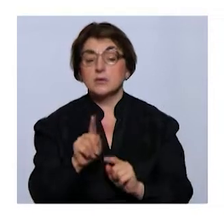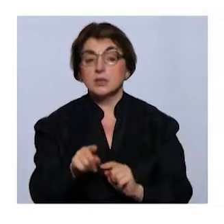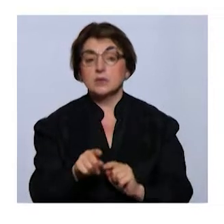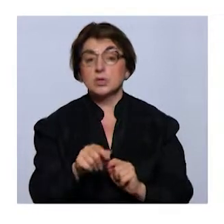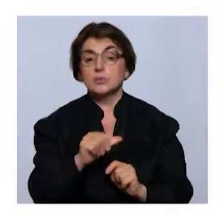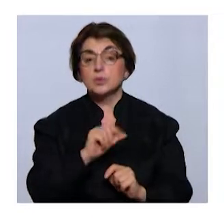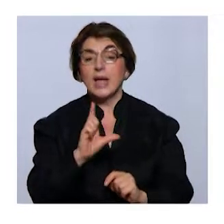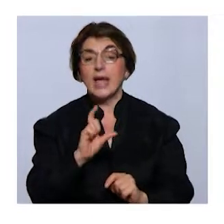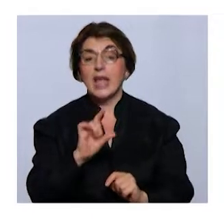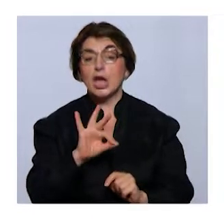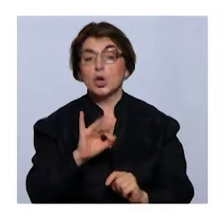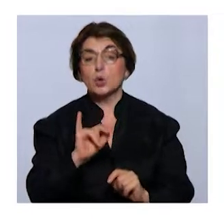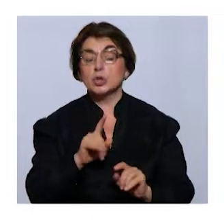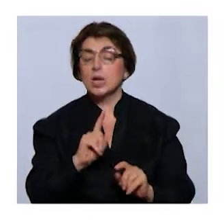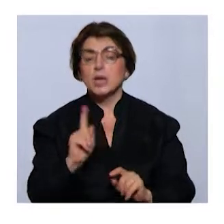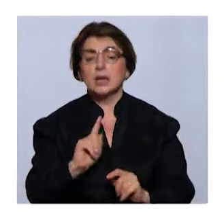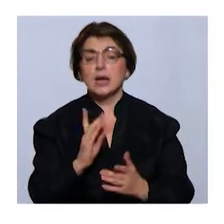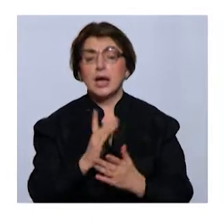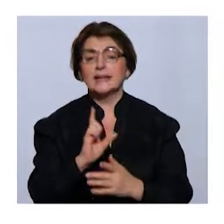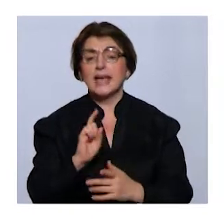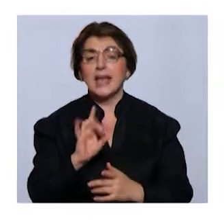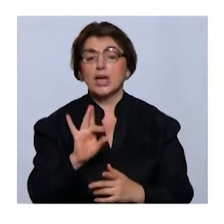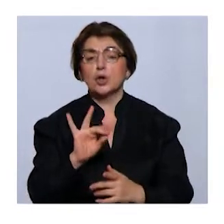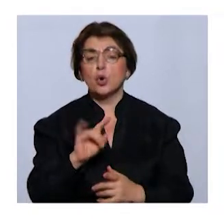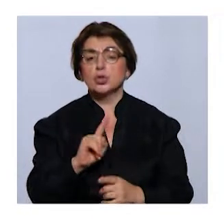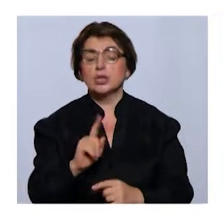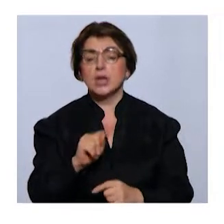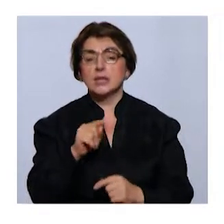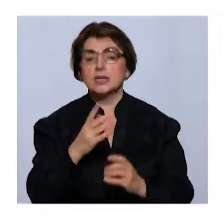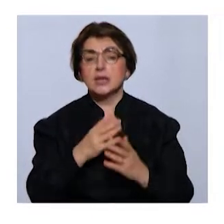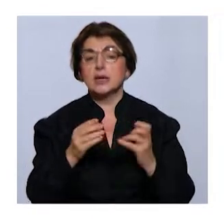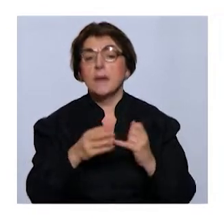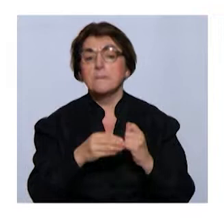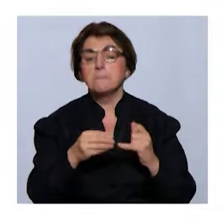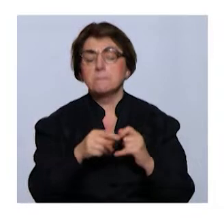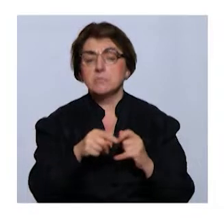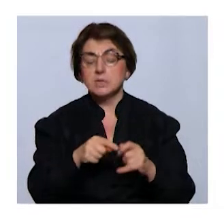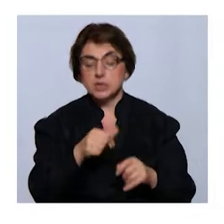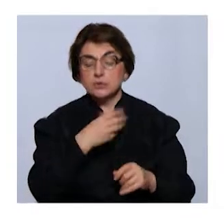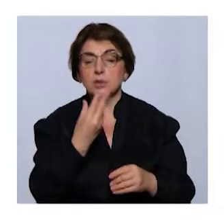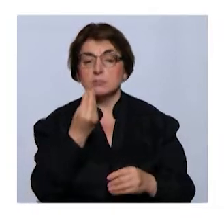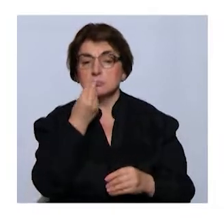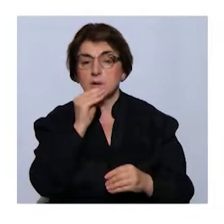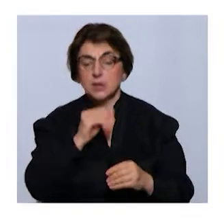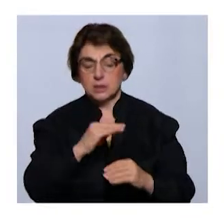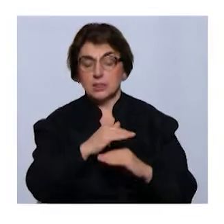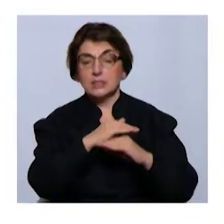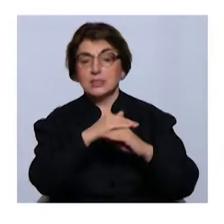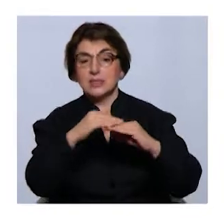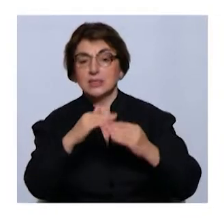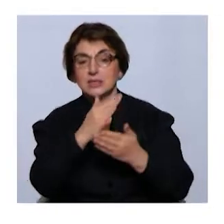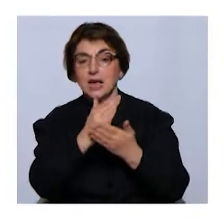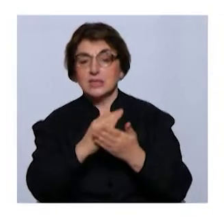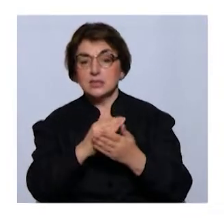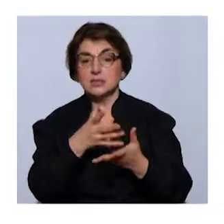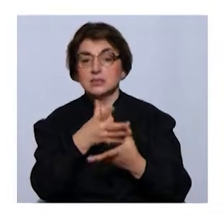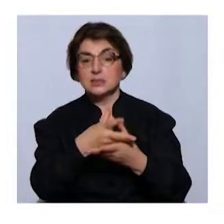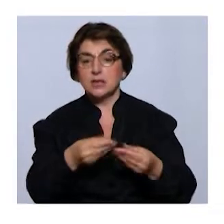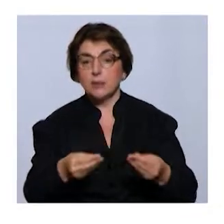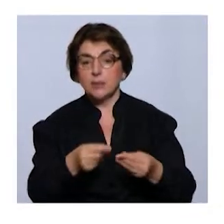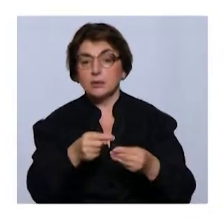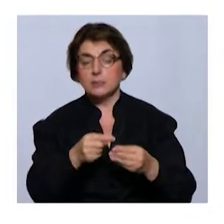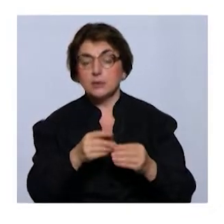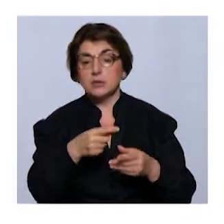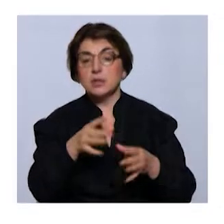მოქმედებს ეროზიაზე. Რა არის ეროზია? ეროზია ეს არის ნიადაგის ნაყოფიერი ფენის გამოფიტვა და მისი